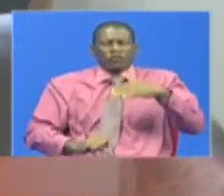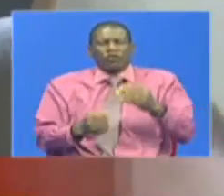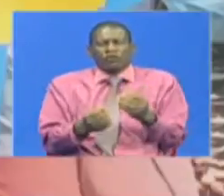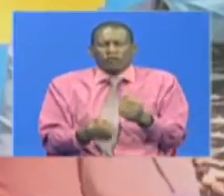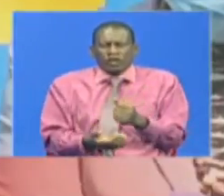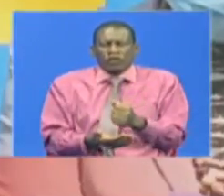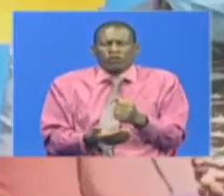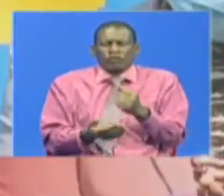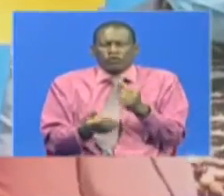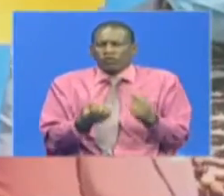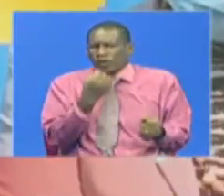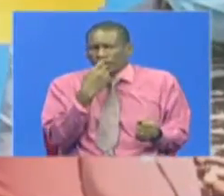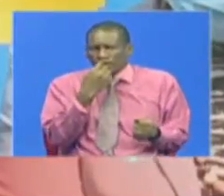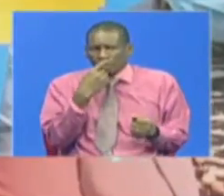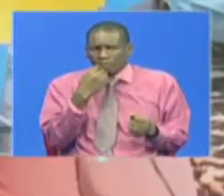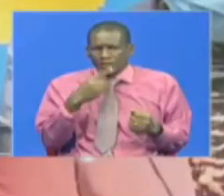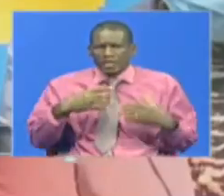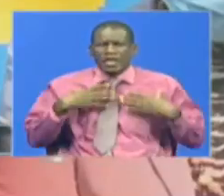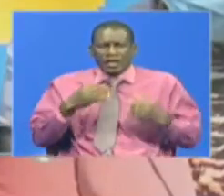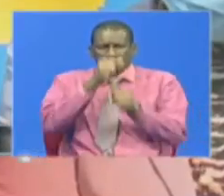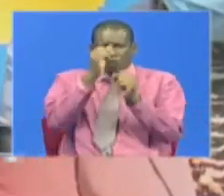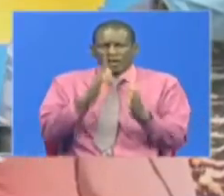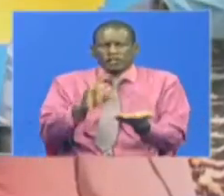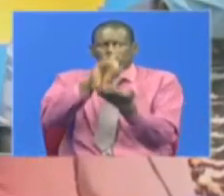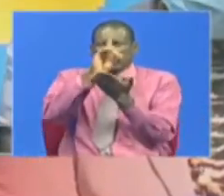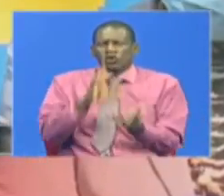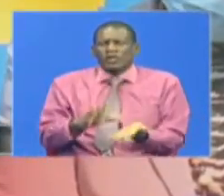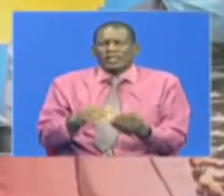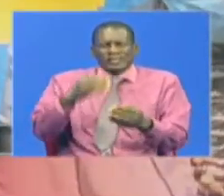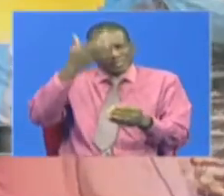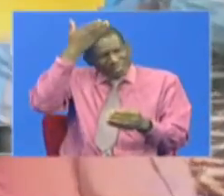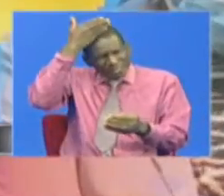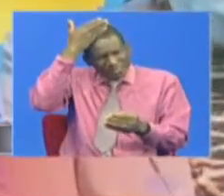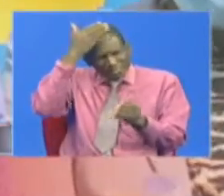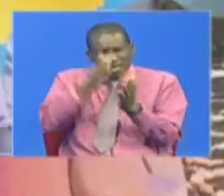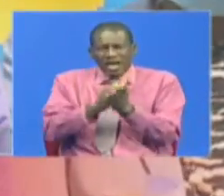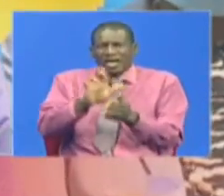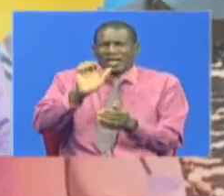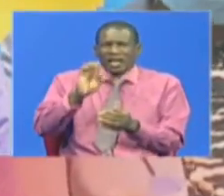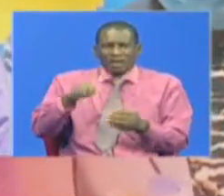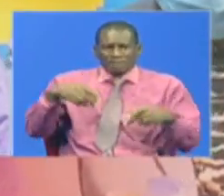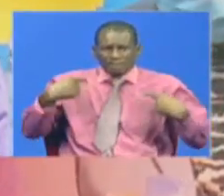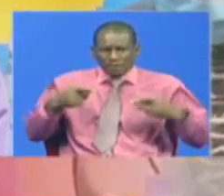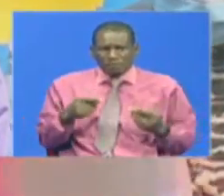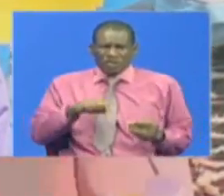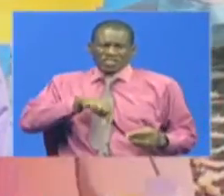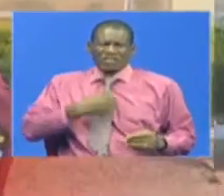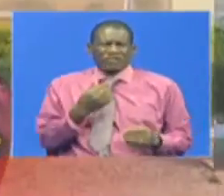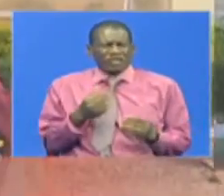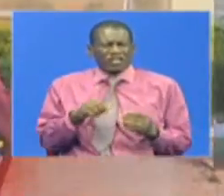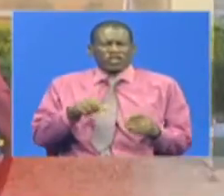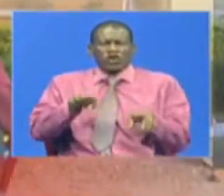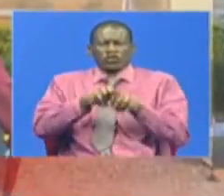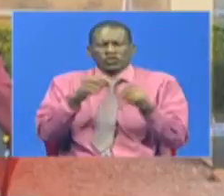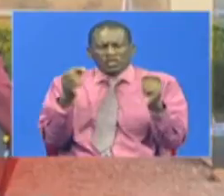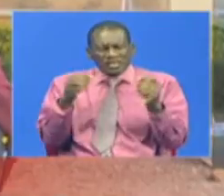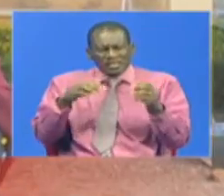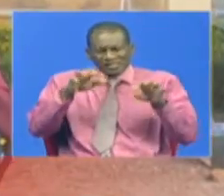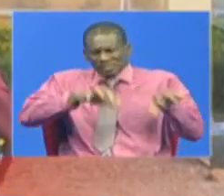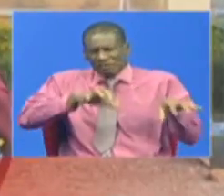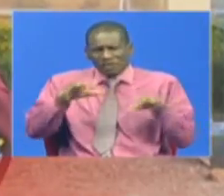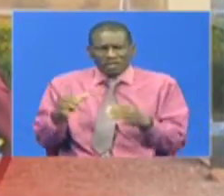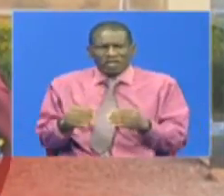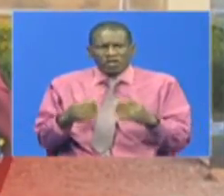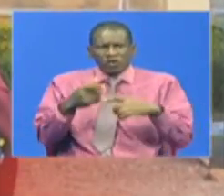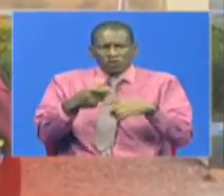kimezinduliwa. Doctors, nurses, lab people, they also cry. They feel pain. Ni kupitia mfumo huu